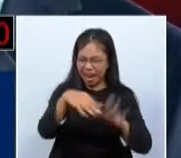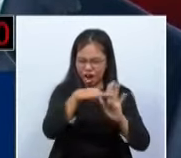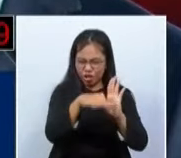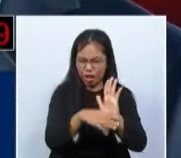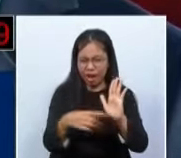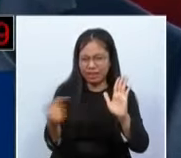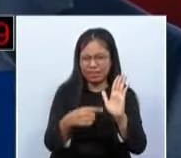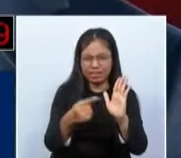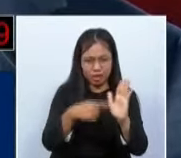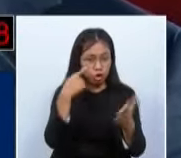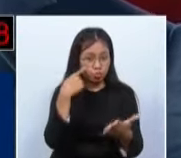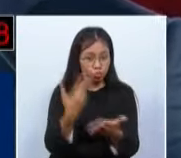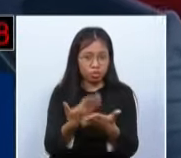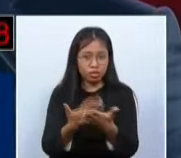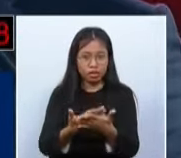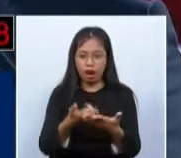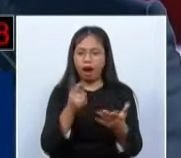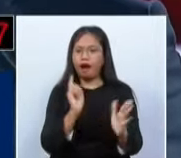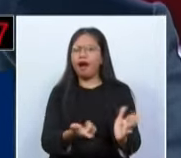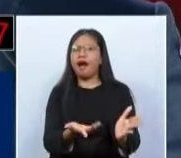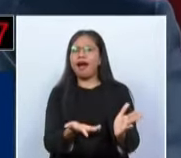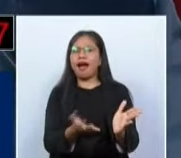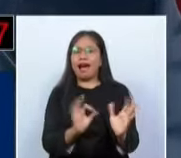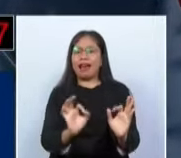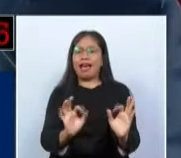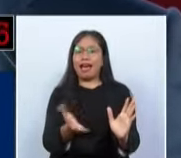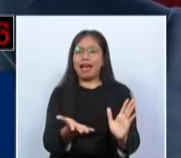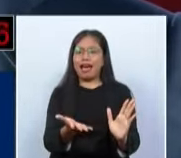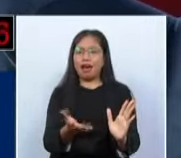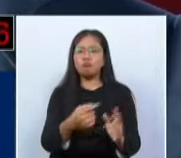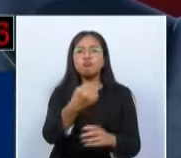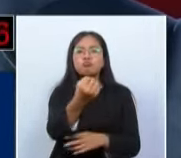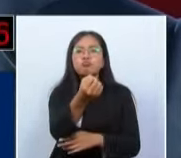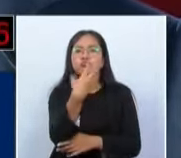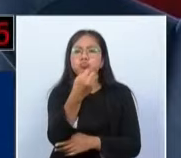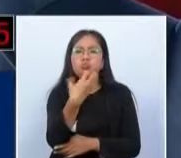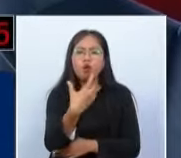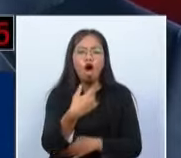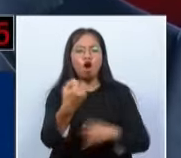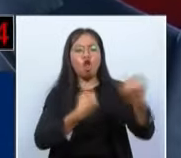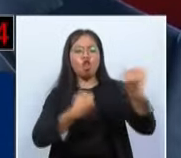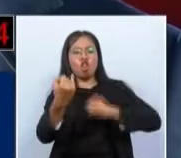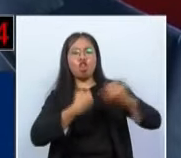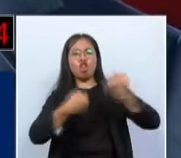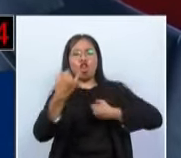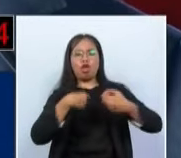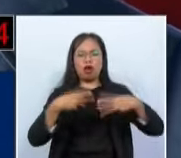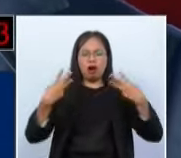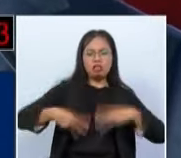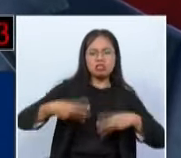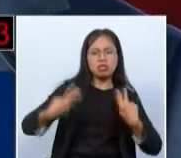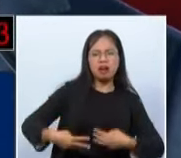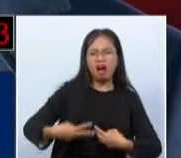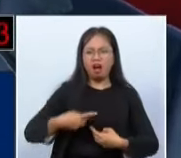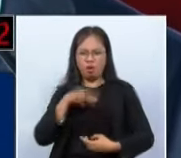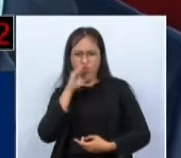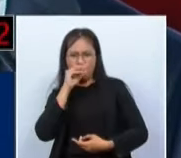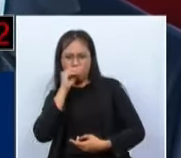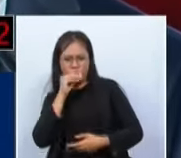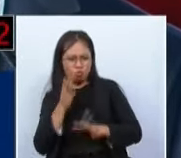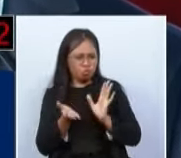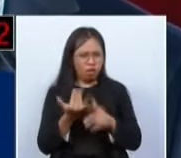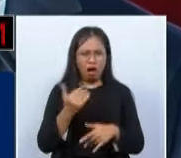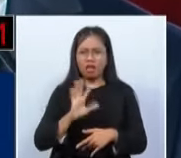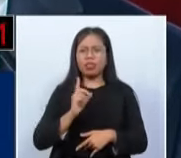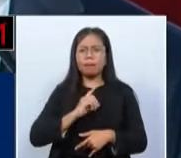ini fakta dan kemudian dalam pidato Bapak mengolok-olok tentang penting etika Saya tidak tega untuk mengulanginya pertanyaannya